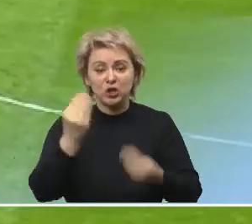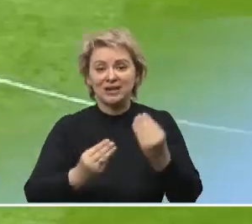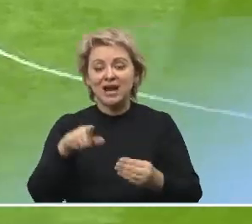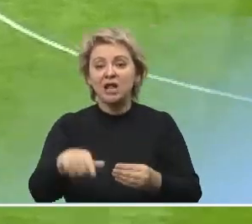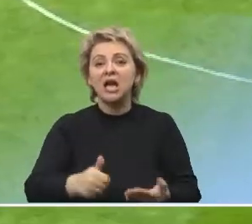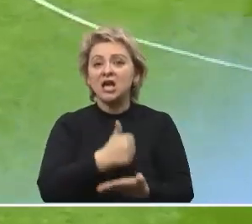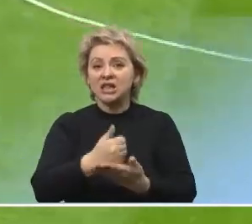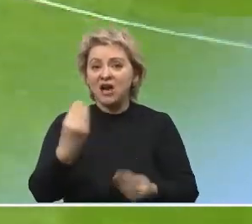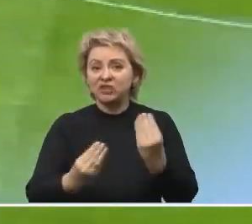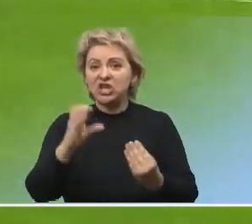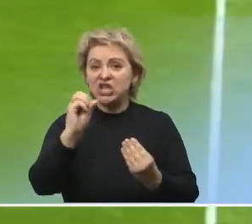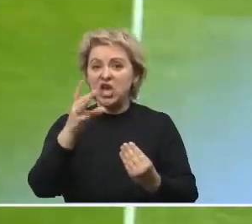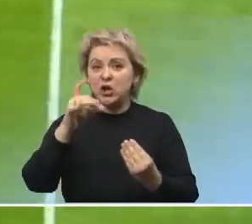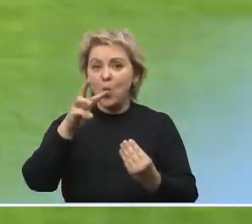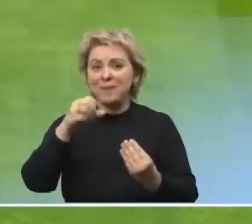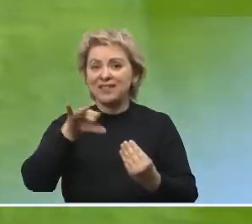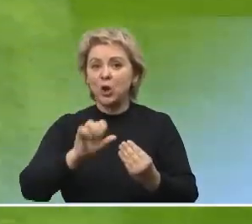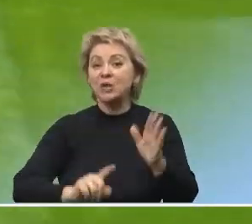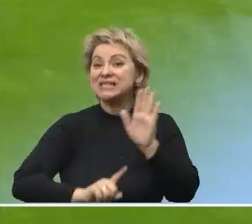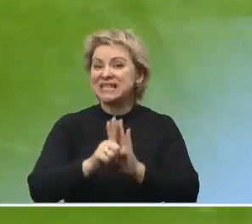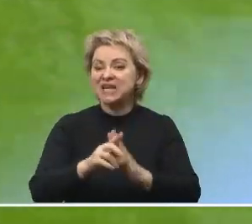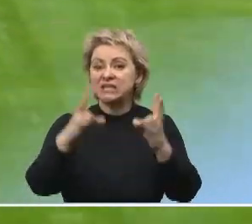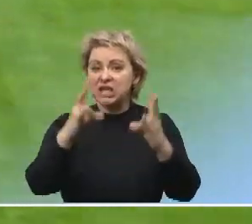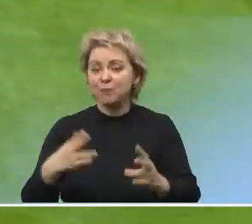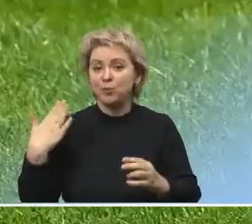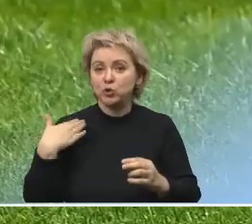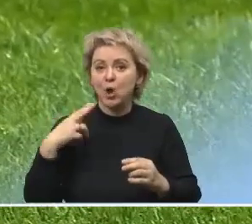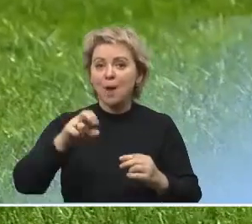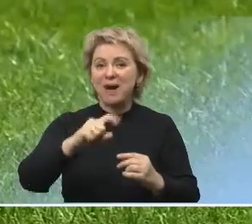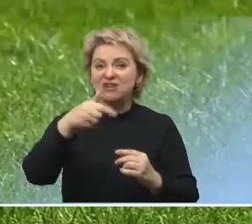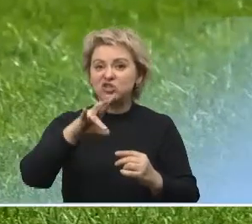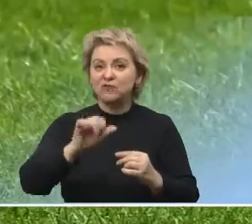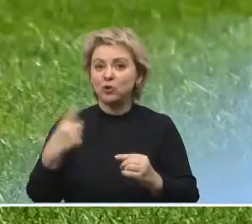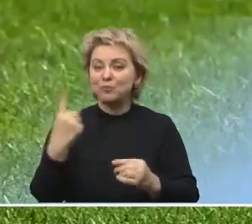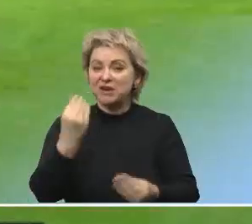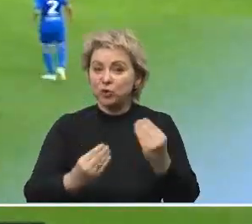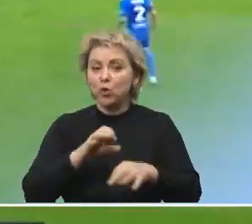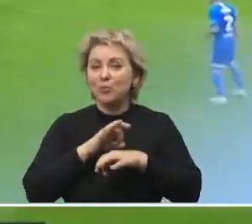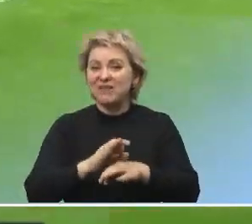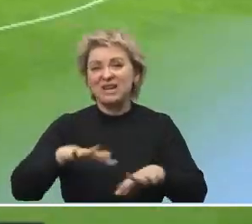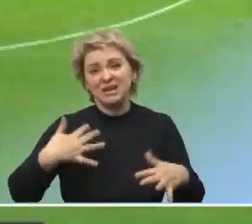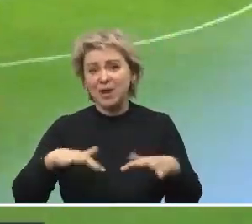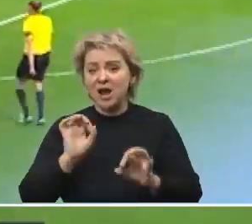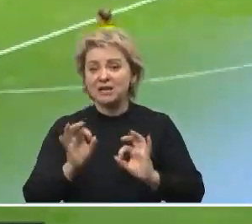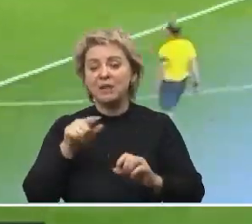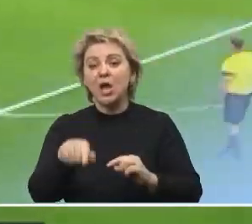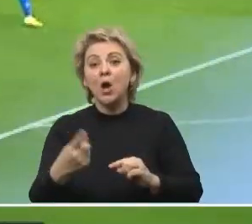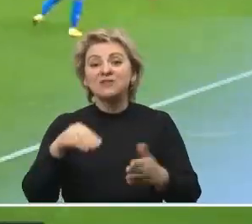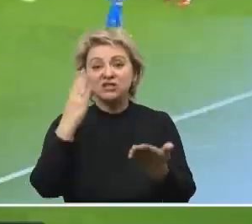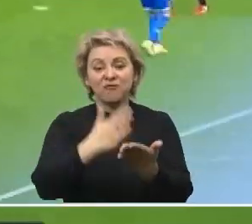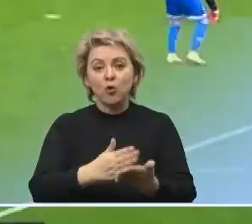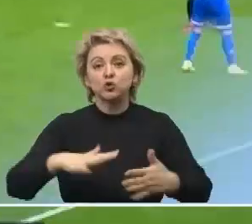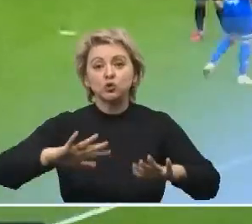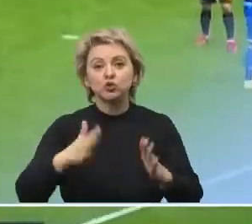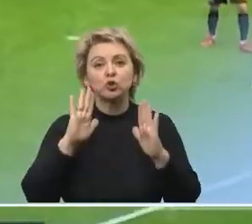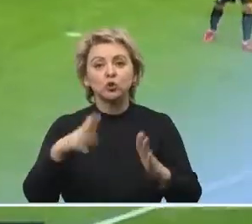дирижер команды Роман Еременко. И уже на старте травмировал плечо Паршевлюк. Первый тайм команды провели вяло. Первый удар в створ ворот